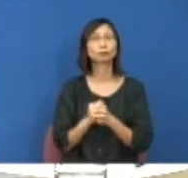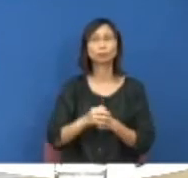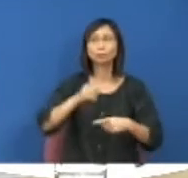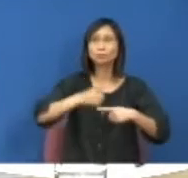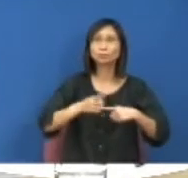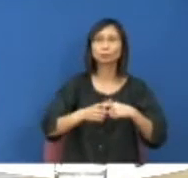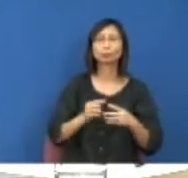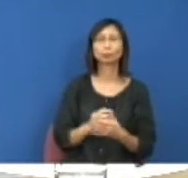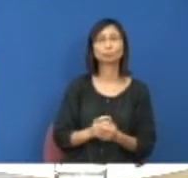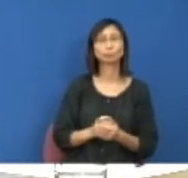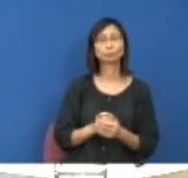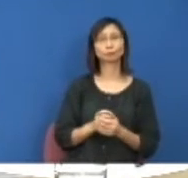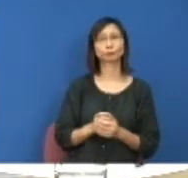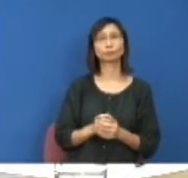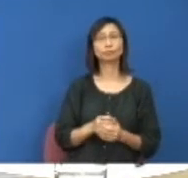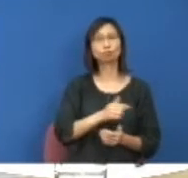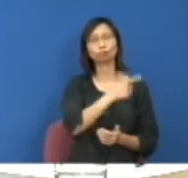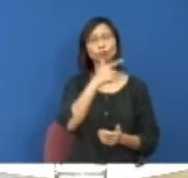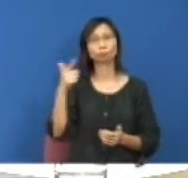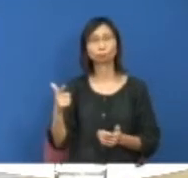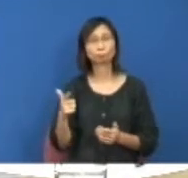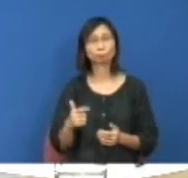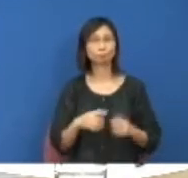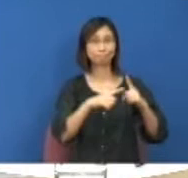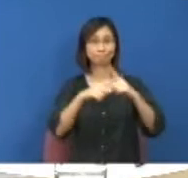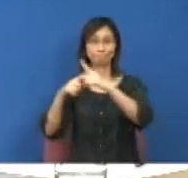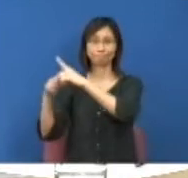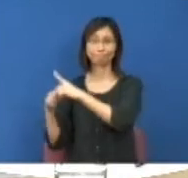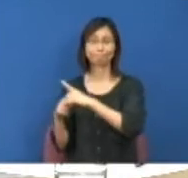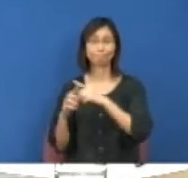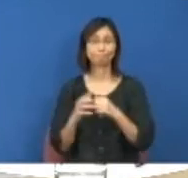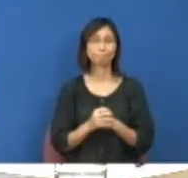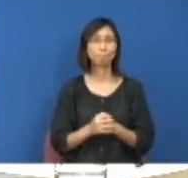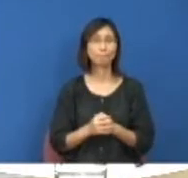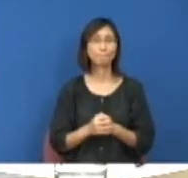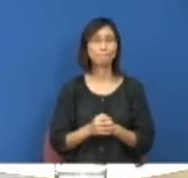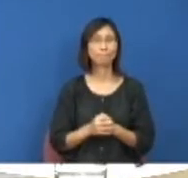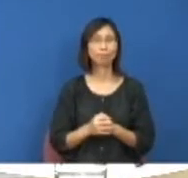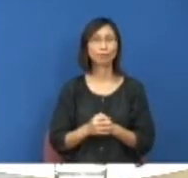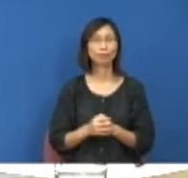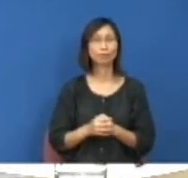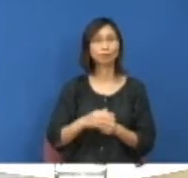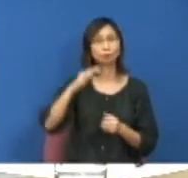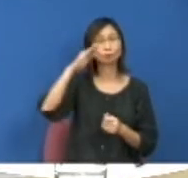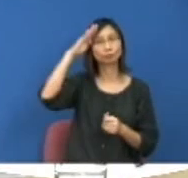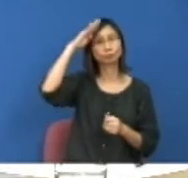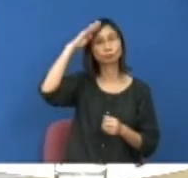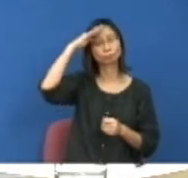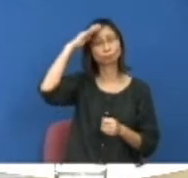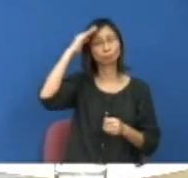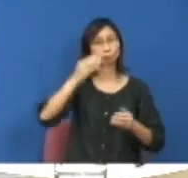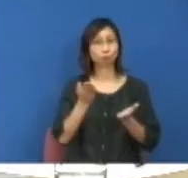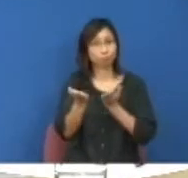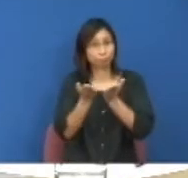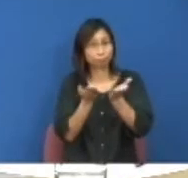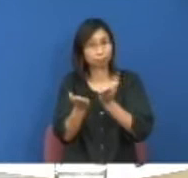高點啊，即係話好多民間嘅團體比警方攞到更好嘅制高點，同埋用呢、這、一